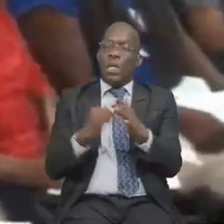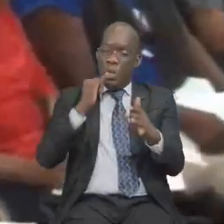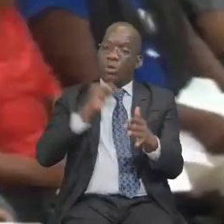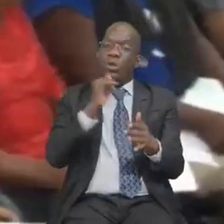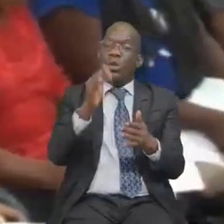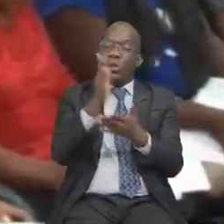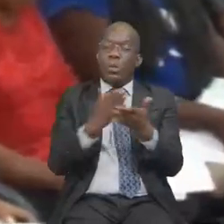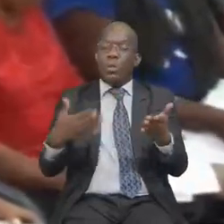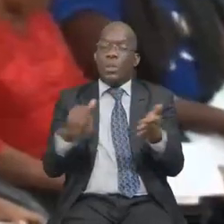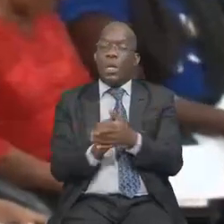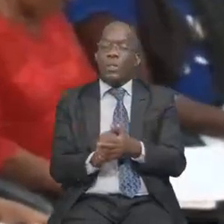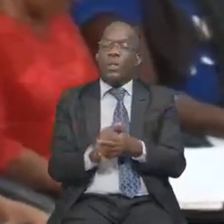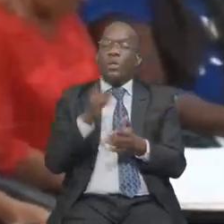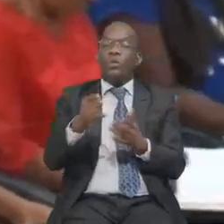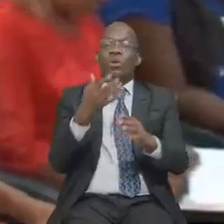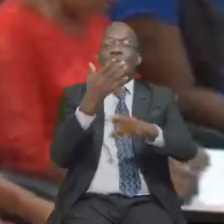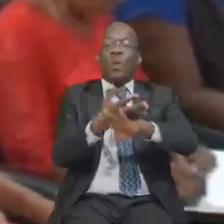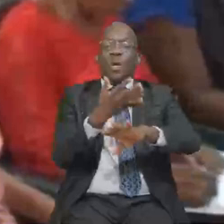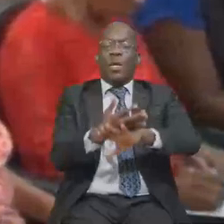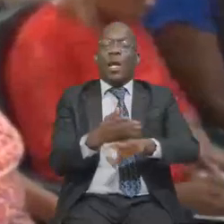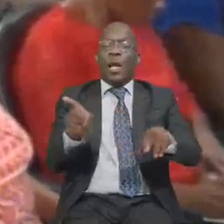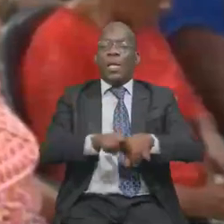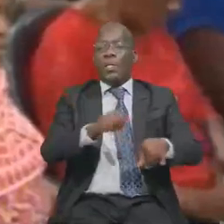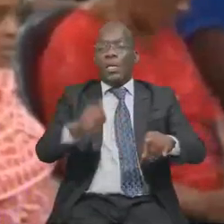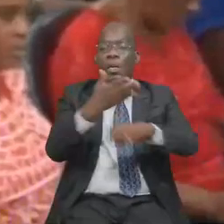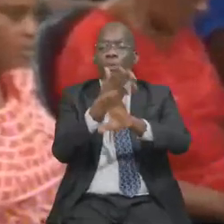tu supplies mendiant comme un mendiant. Il dit, je les ai pour toi.